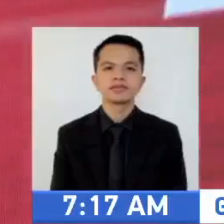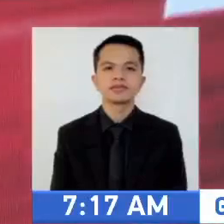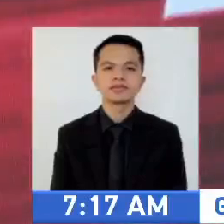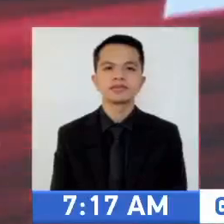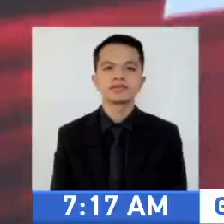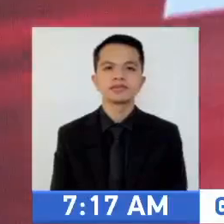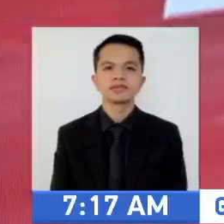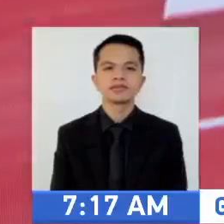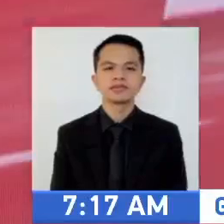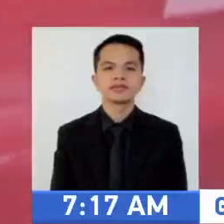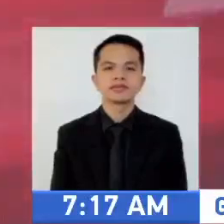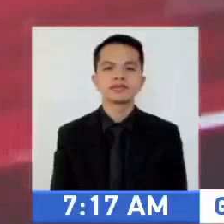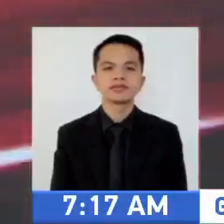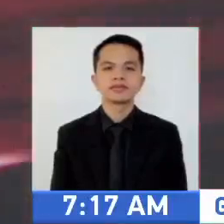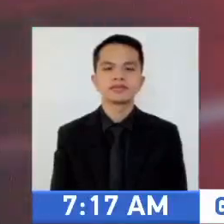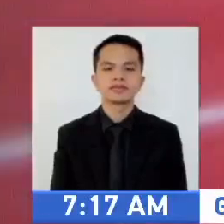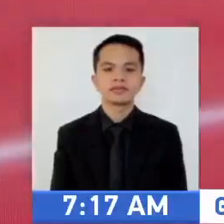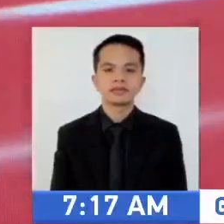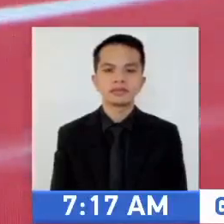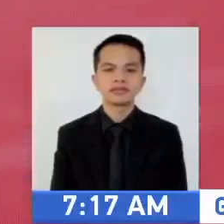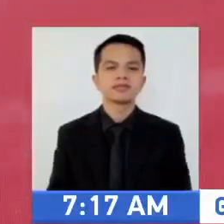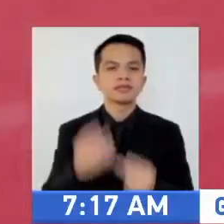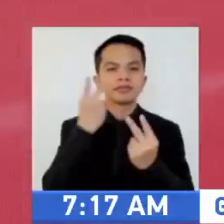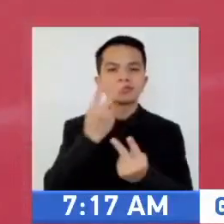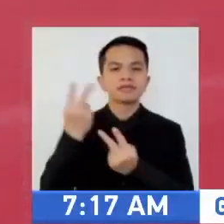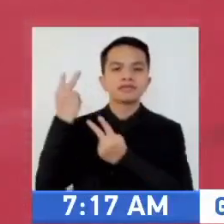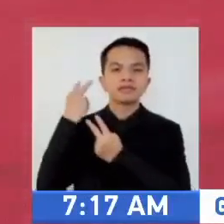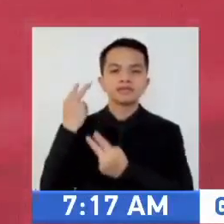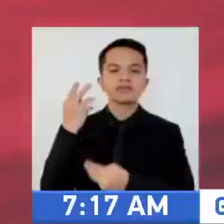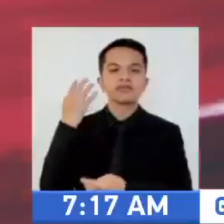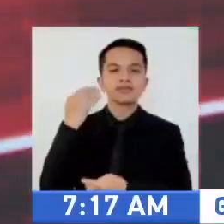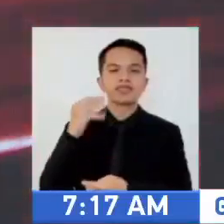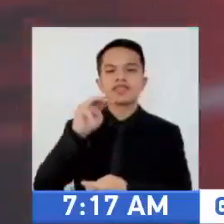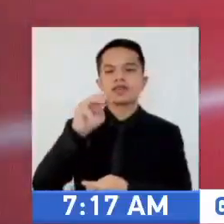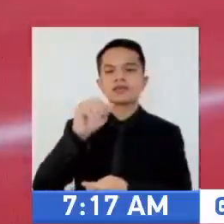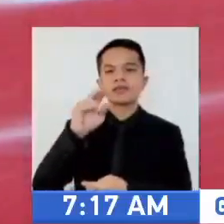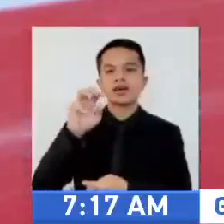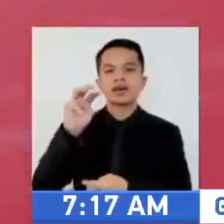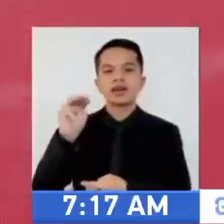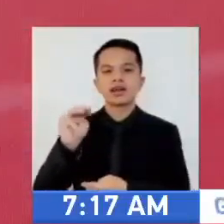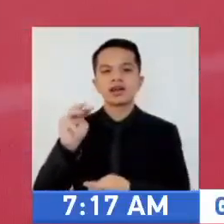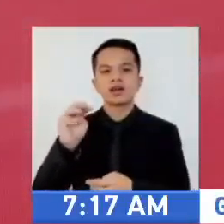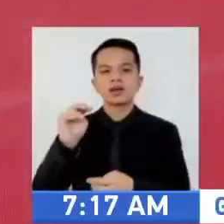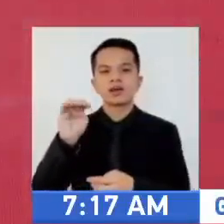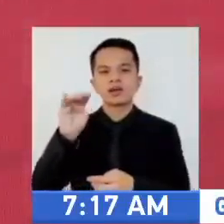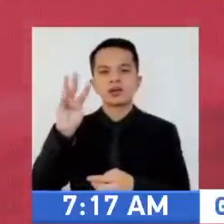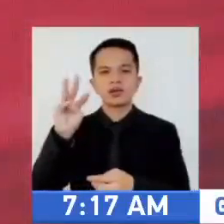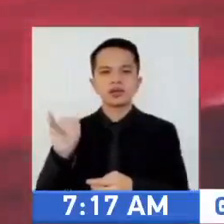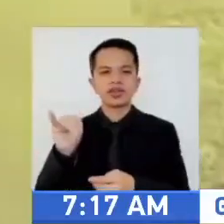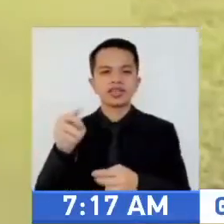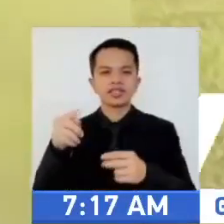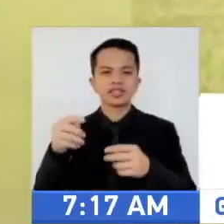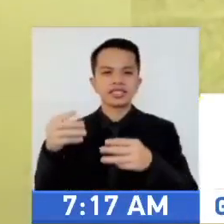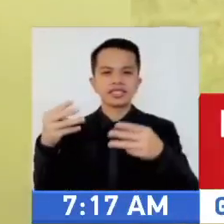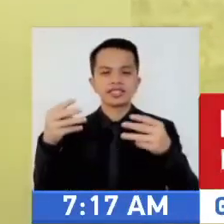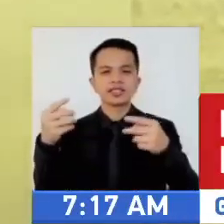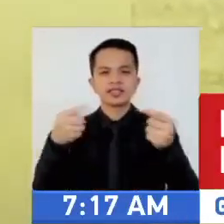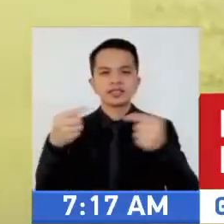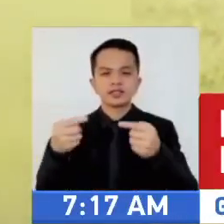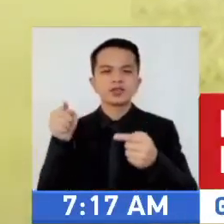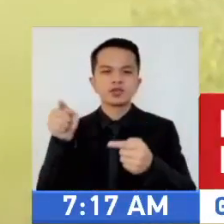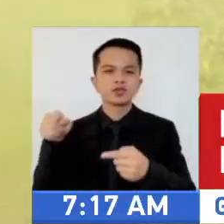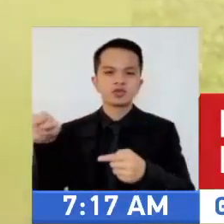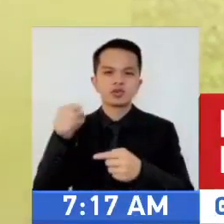Ginunita kahapon ng ika-anim na adibersaryo ng Marawi Siege. Inalayan po ng mga bulaklak ang mga pulis at sundalong nakipaglaban para mabawi ang lunsod